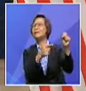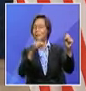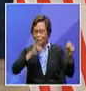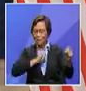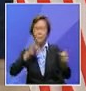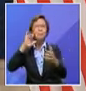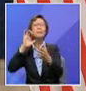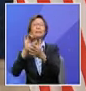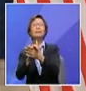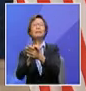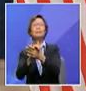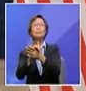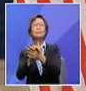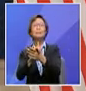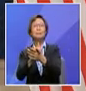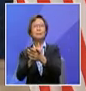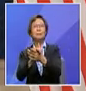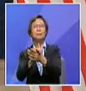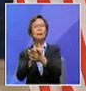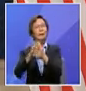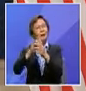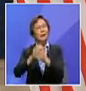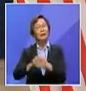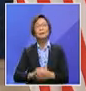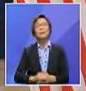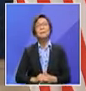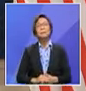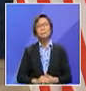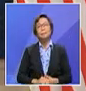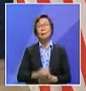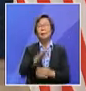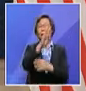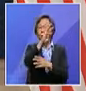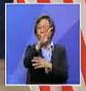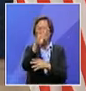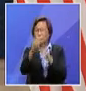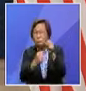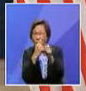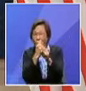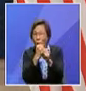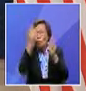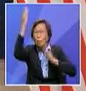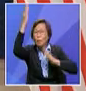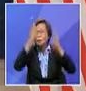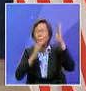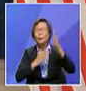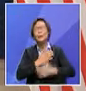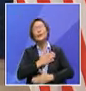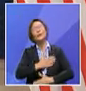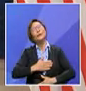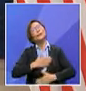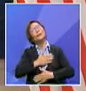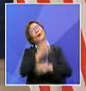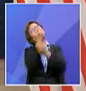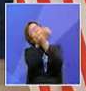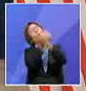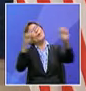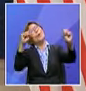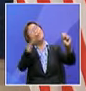Saya juga yakin bahawa setelah 64 tahun negara menikmati kebebasan dan